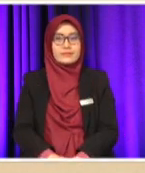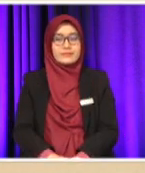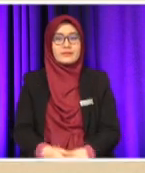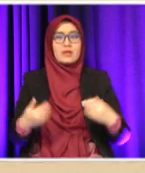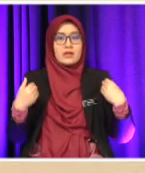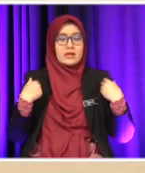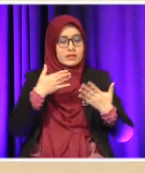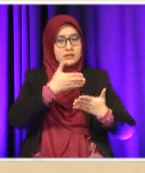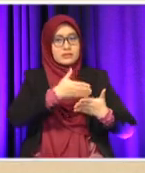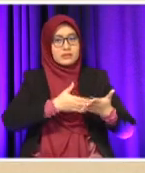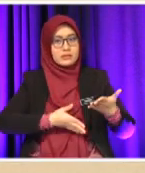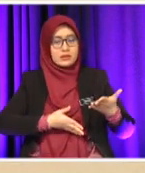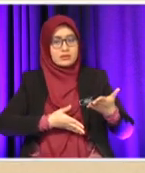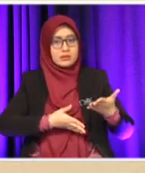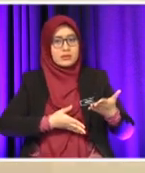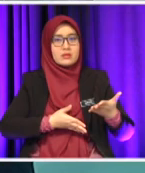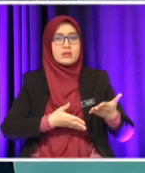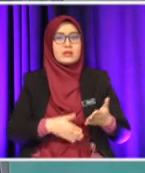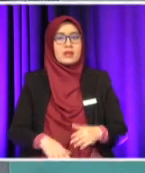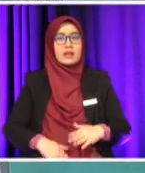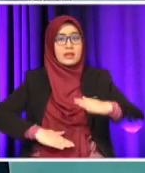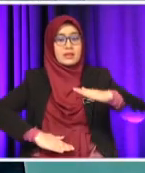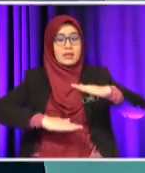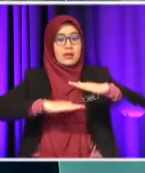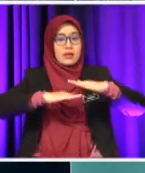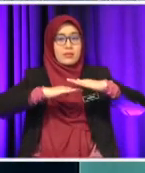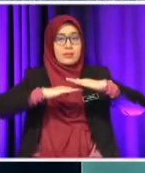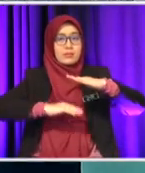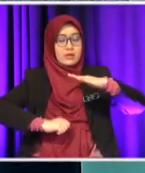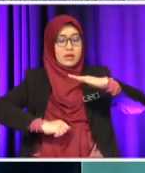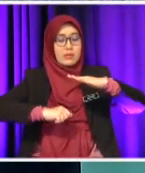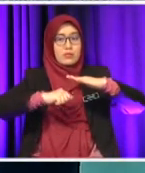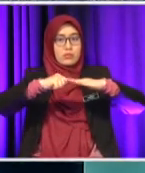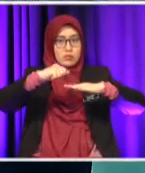terapung separuh ini mengikut